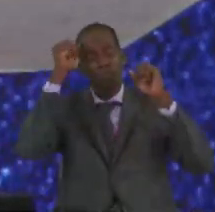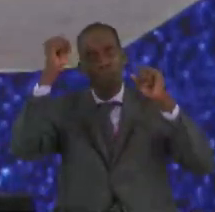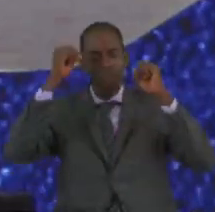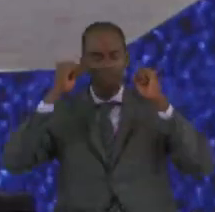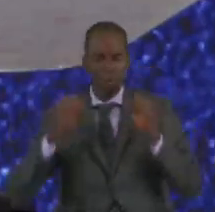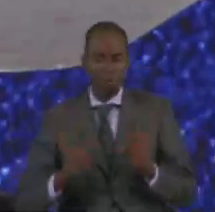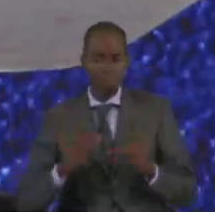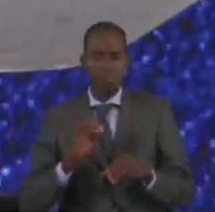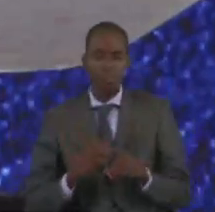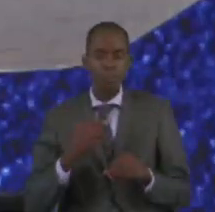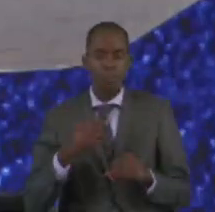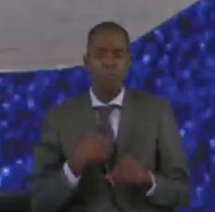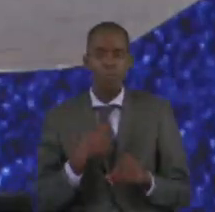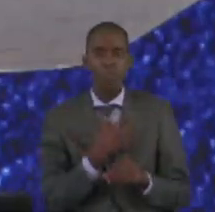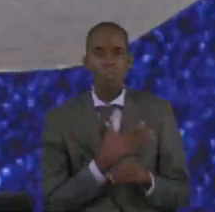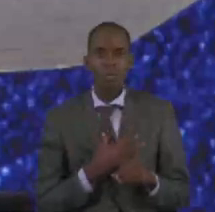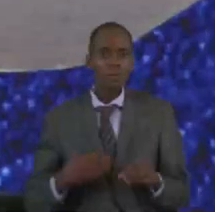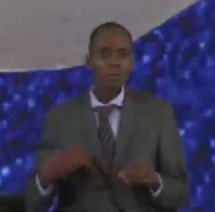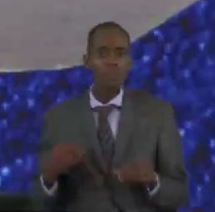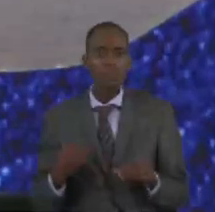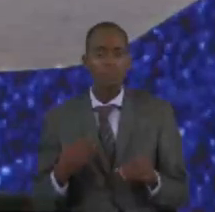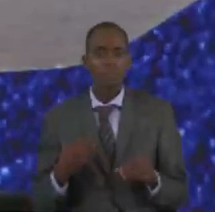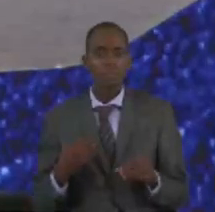autre personne.